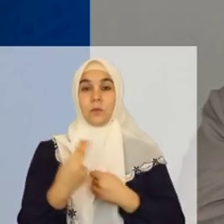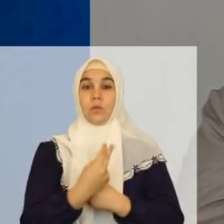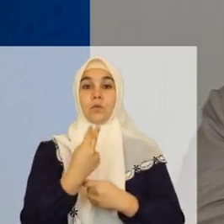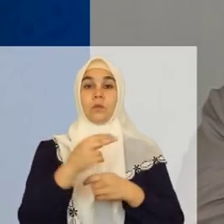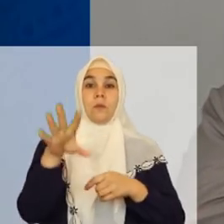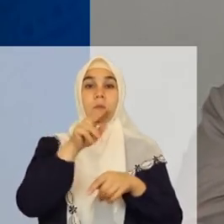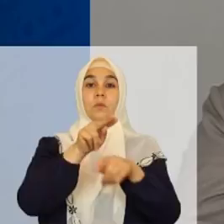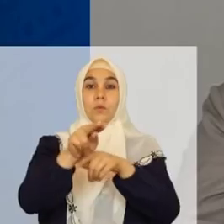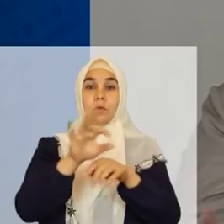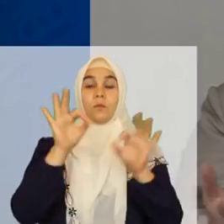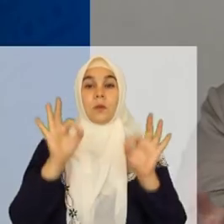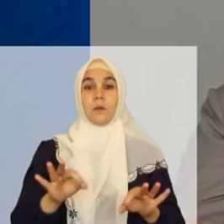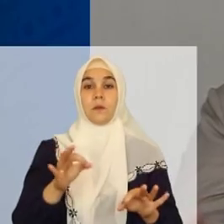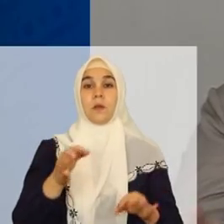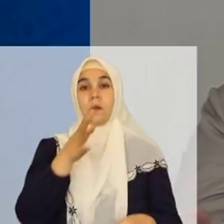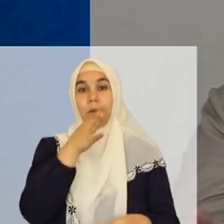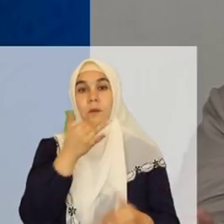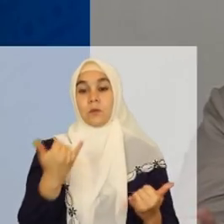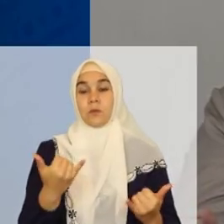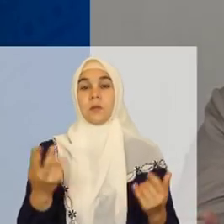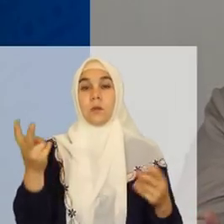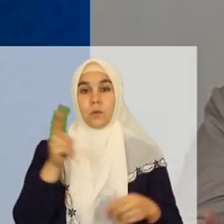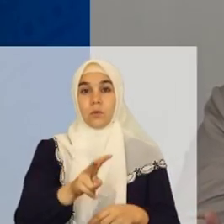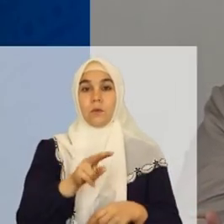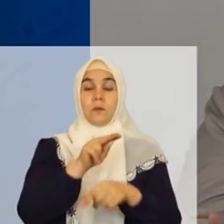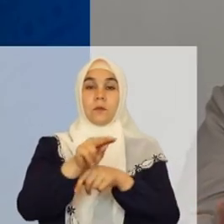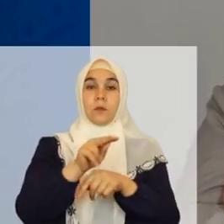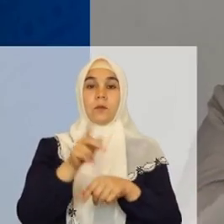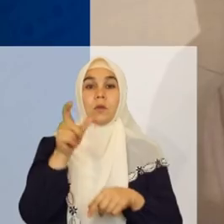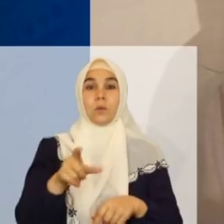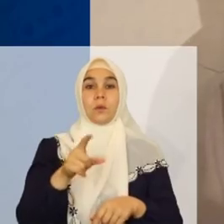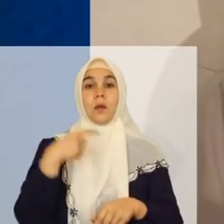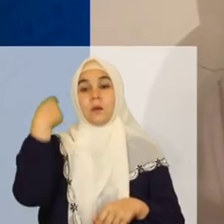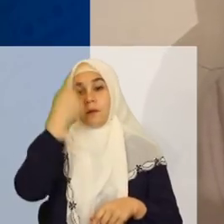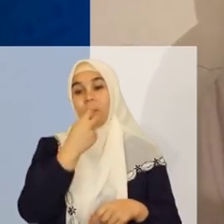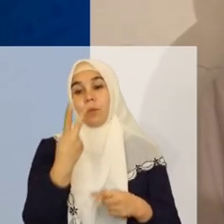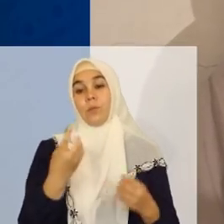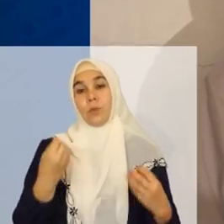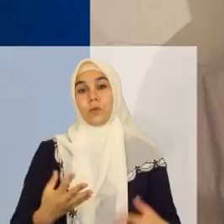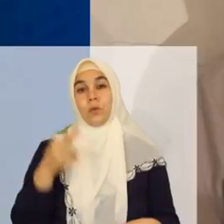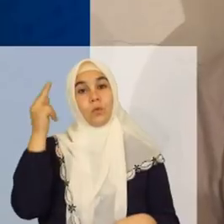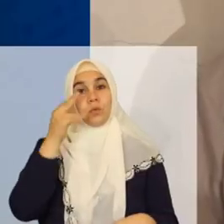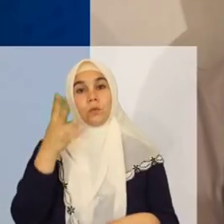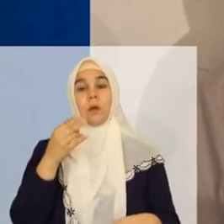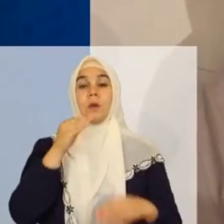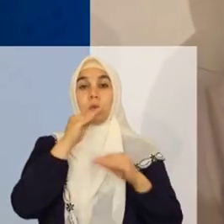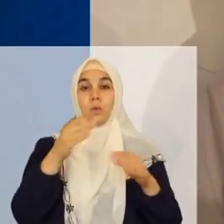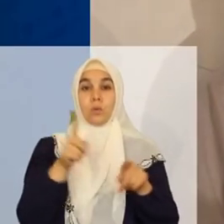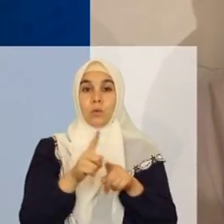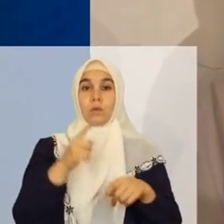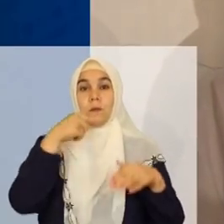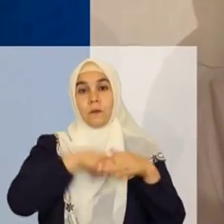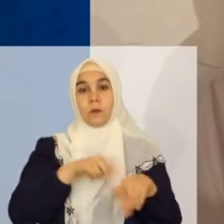aytyapmiz. Endi vaqti keldi deb o'ylayapmiz. Odamlar sirtki tarafini o'rganib oldi, endi ruhiy tarafini,